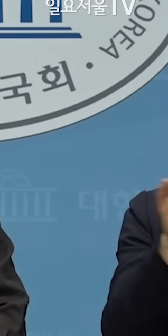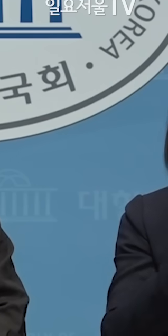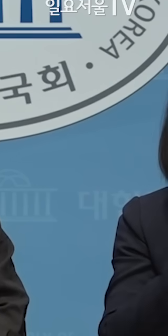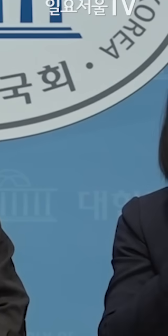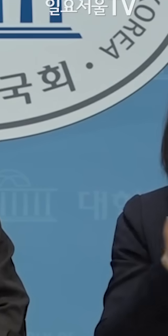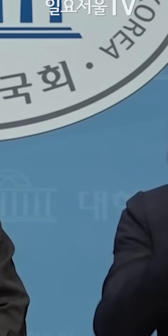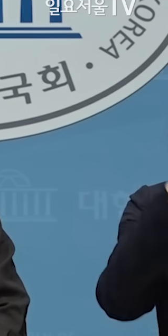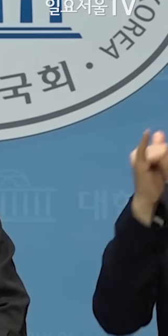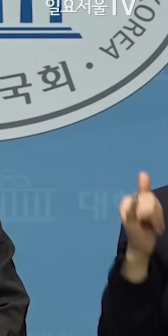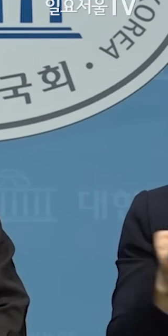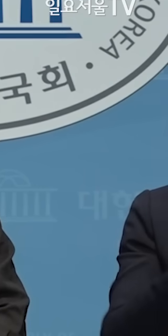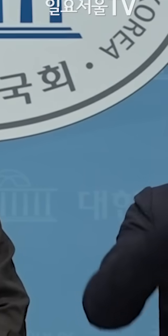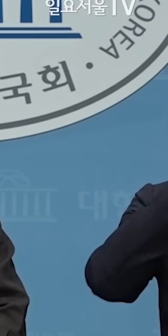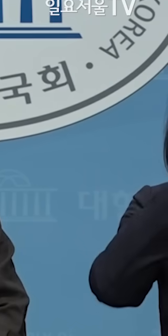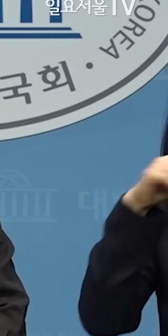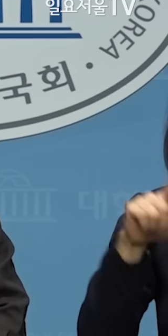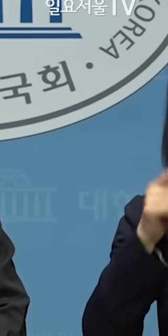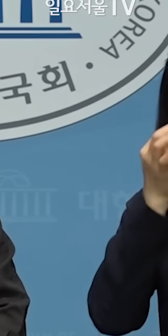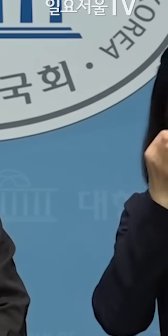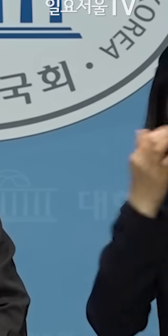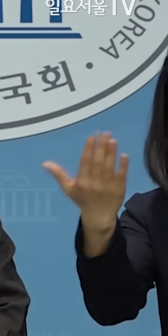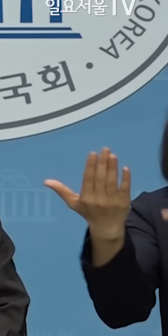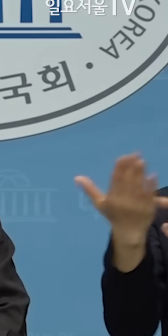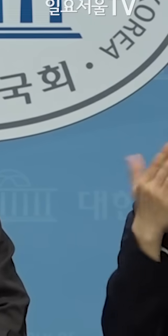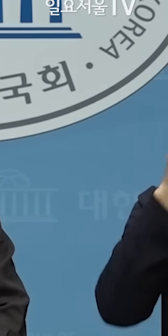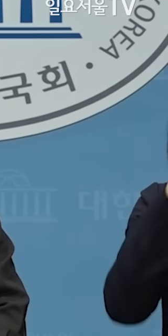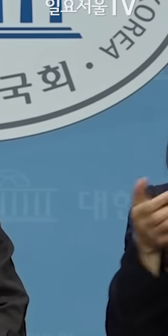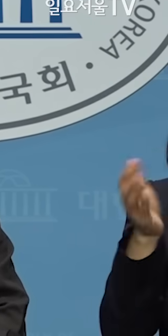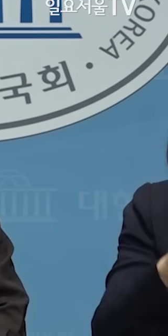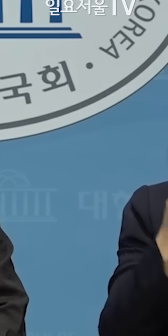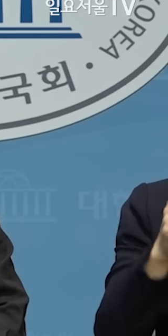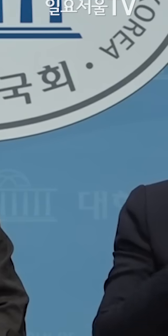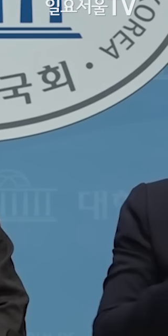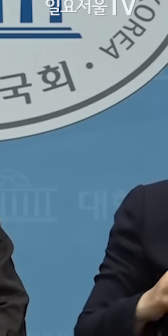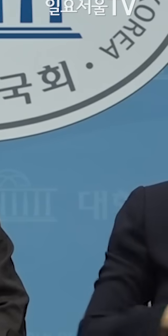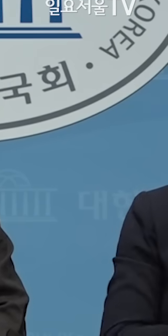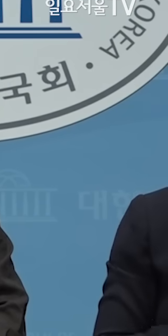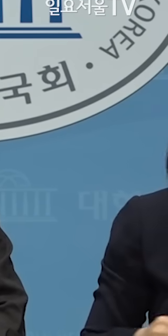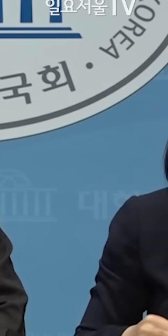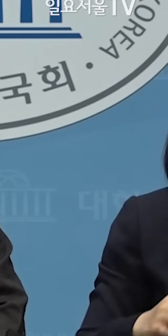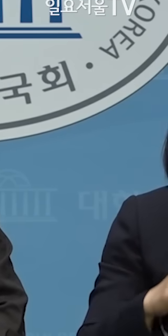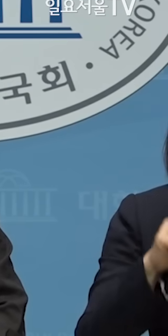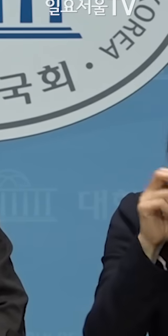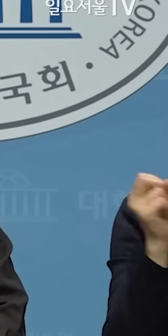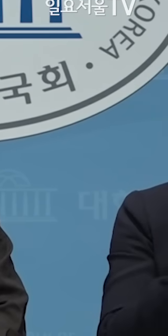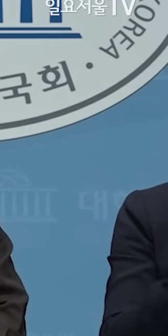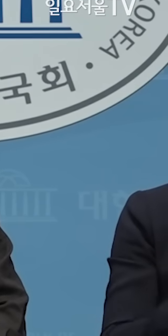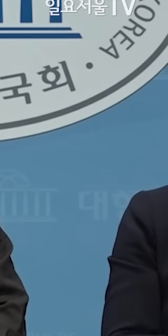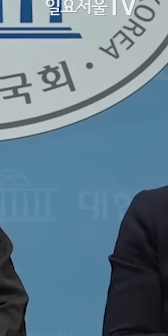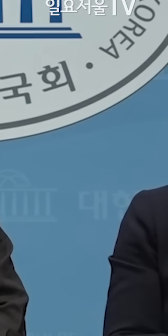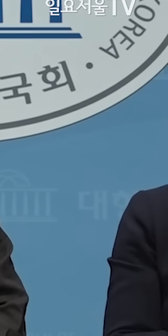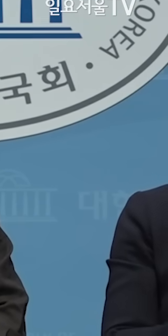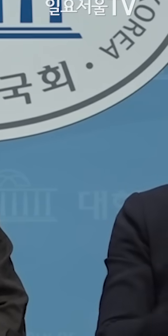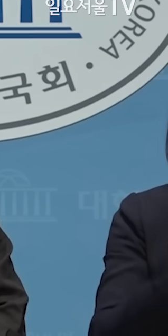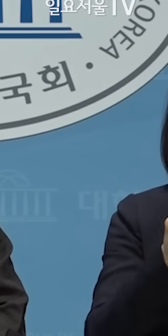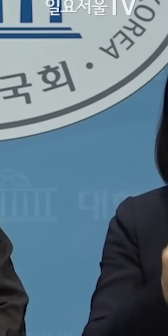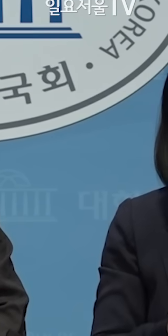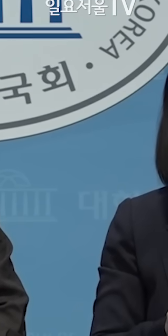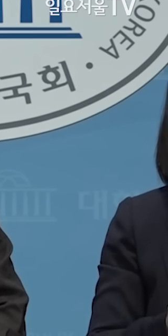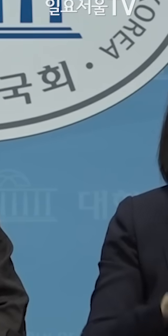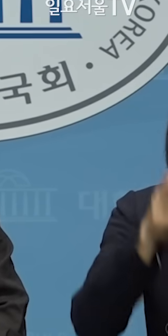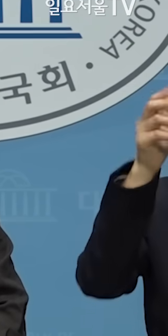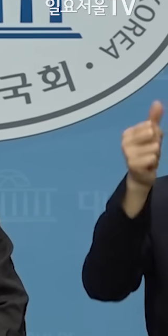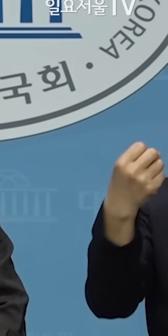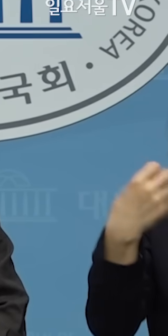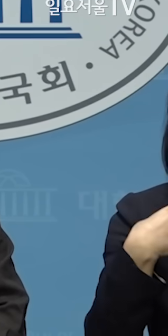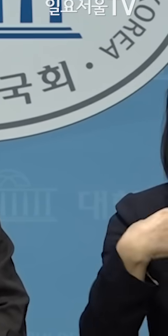윤리 의식을 보여 주셔야 할 분이었습니다 그러나 입시 비례와 관련된 사실 관계뿐만 아니라 이와 관련된 대표님의